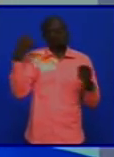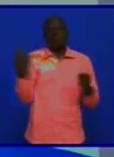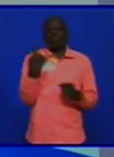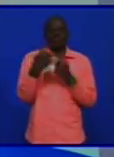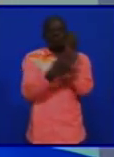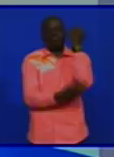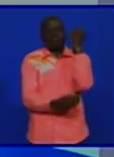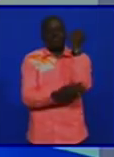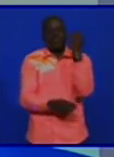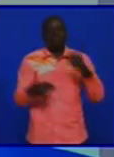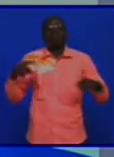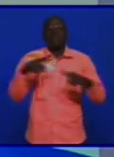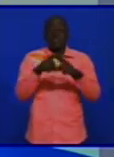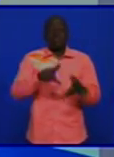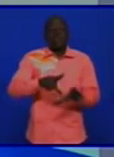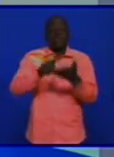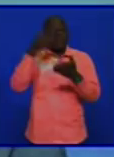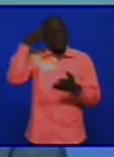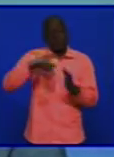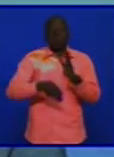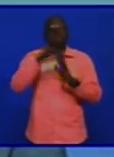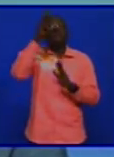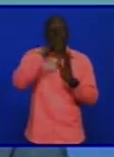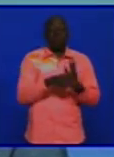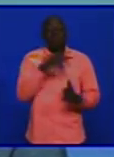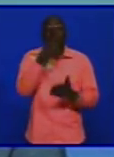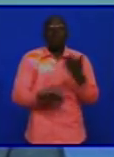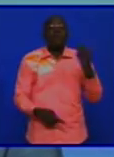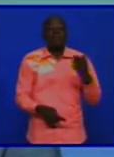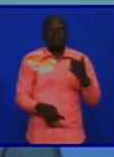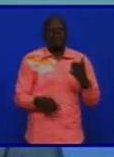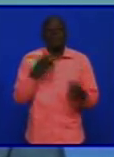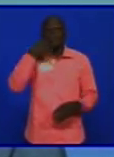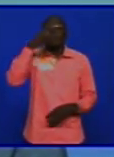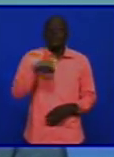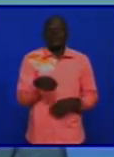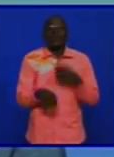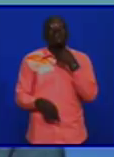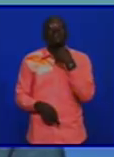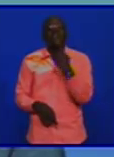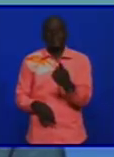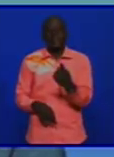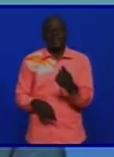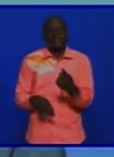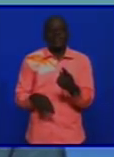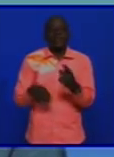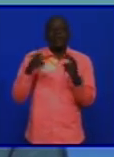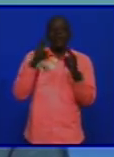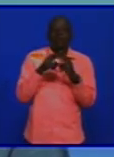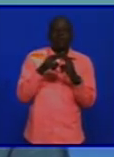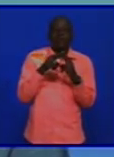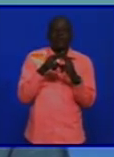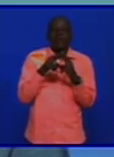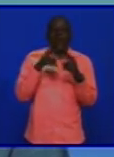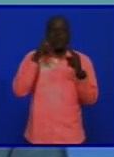que ce secteur-là contribue au développement? Oui, il faut dire que au niveau de ce thème,